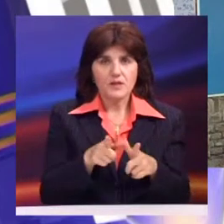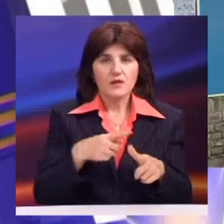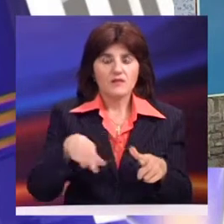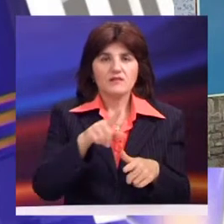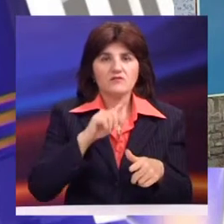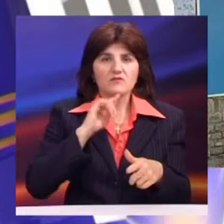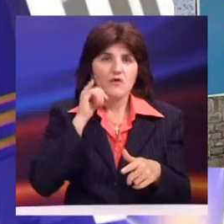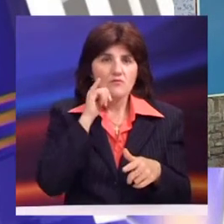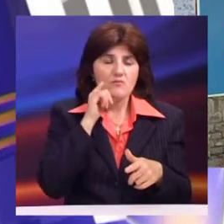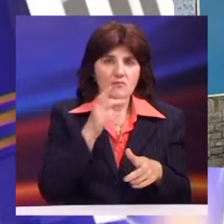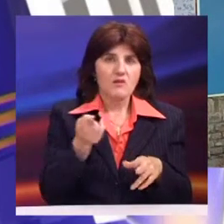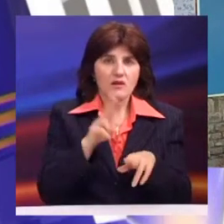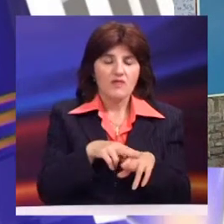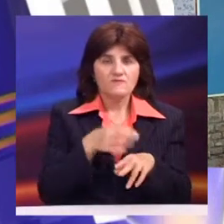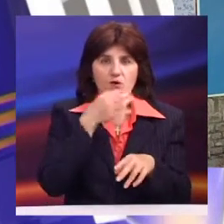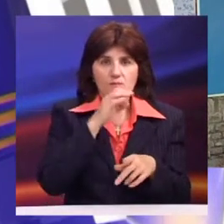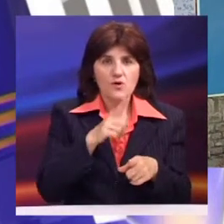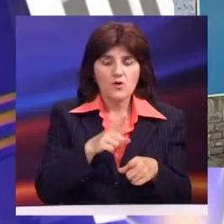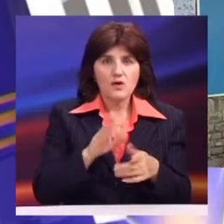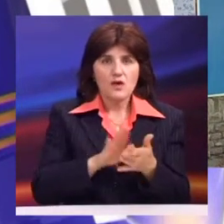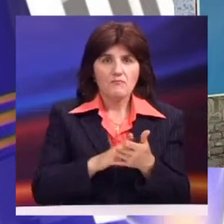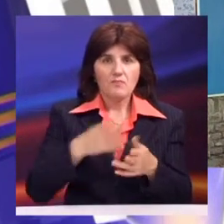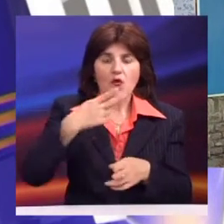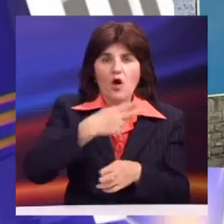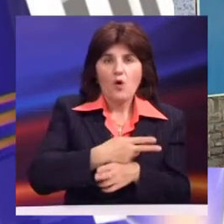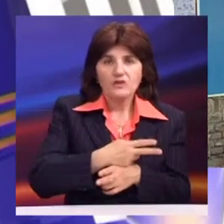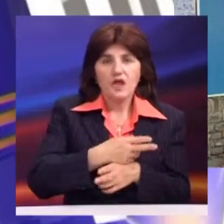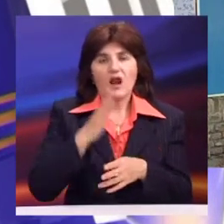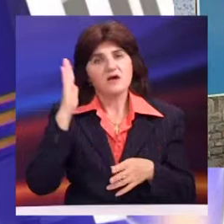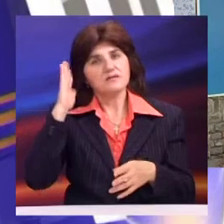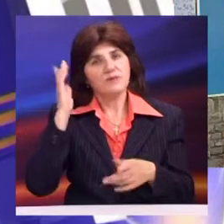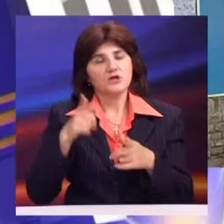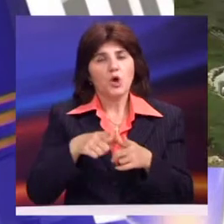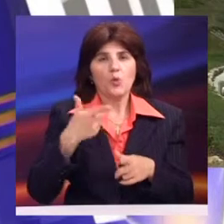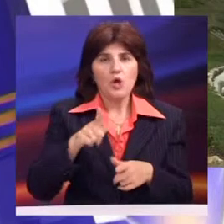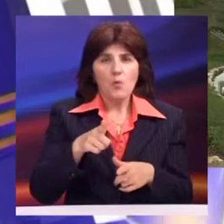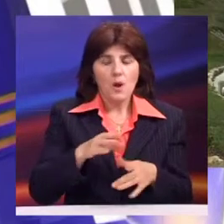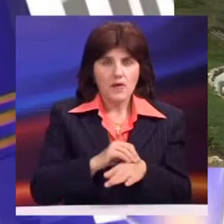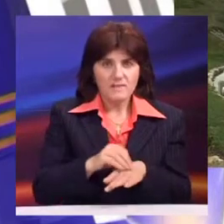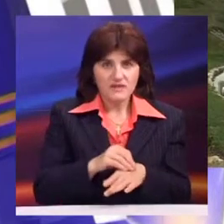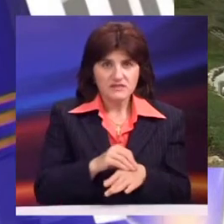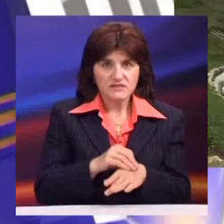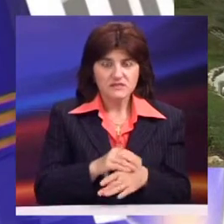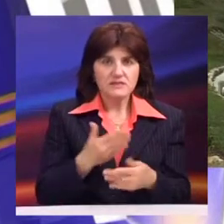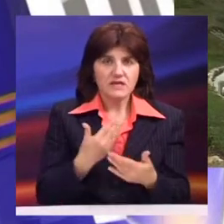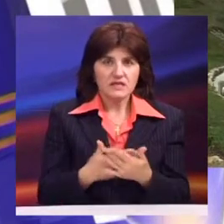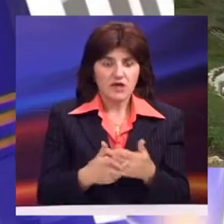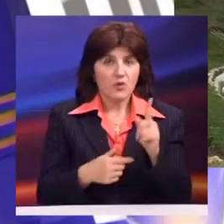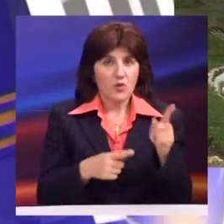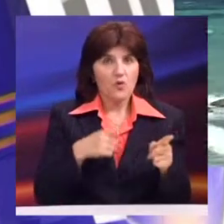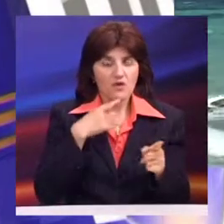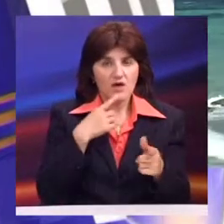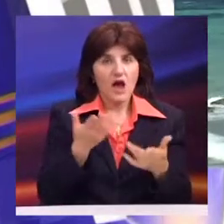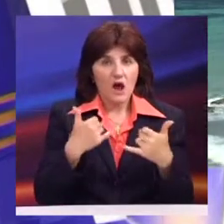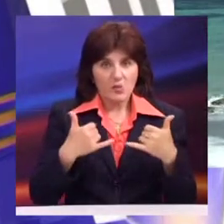može onako putnicima više da se isplati, pogotovo za hotele, a za smeštaj u junu mesecu. U ovoj turističkoj agenciji